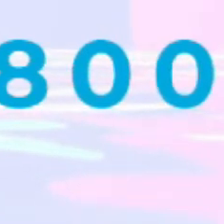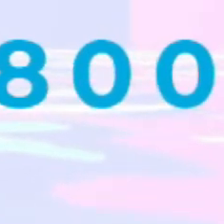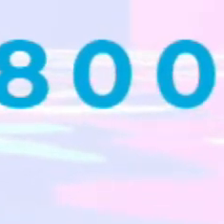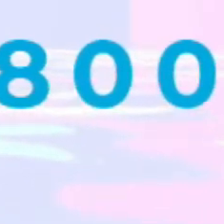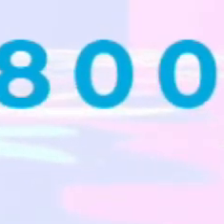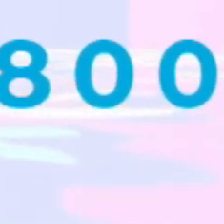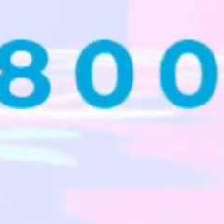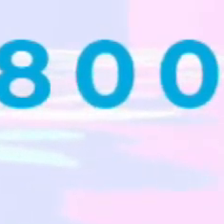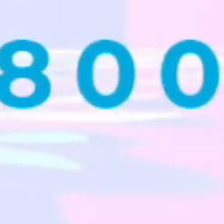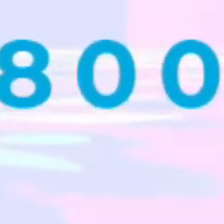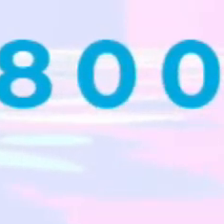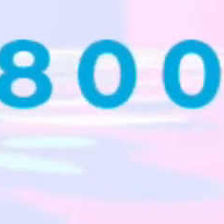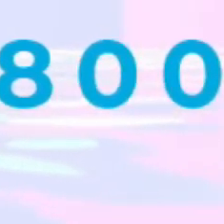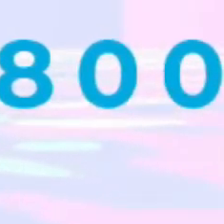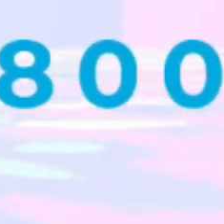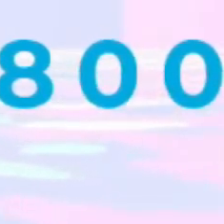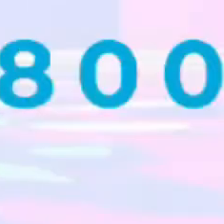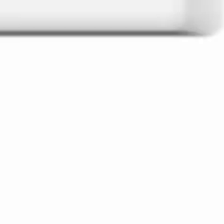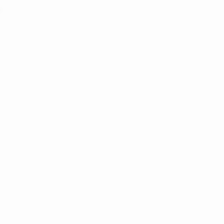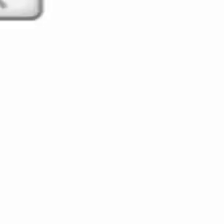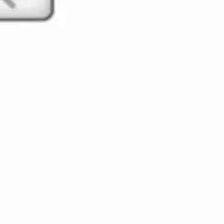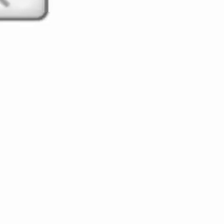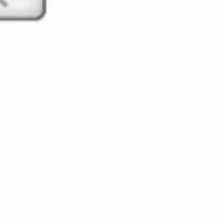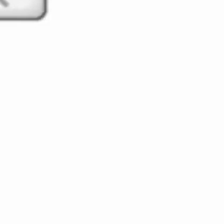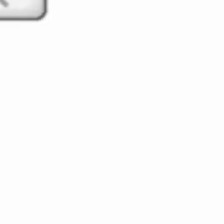โน้ทม.ค